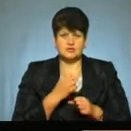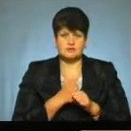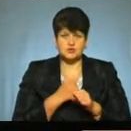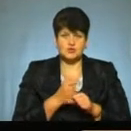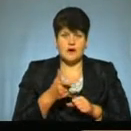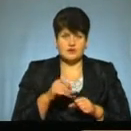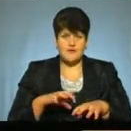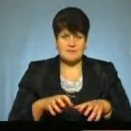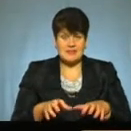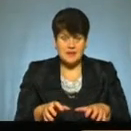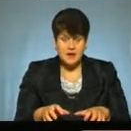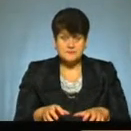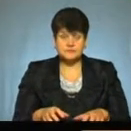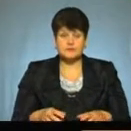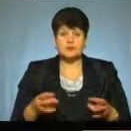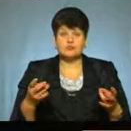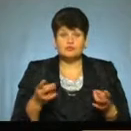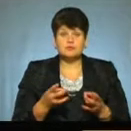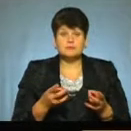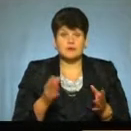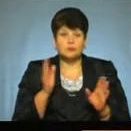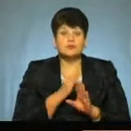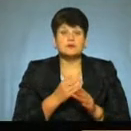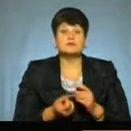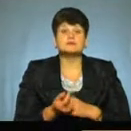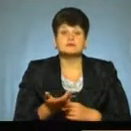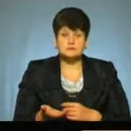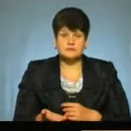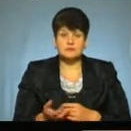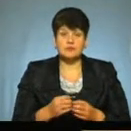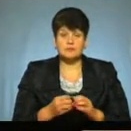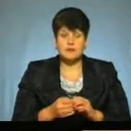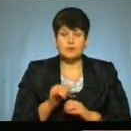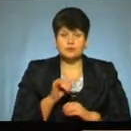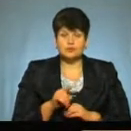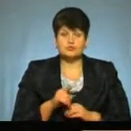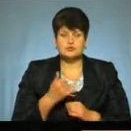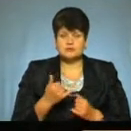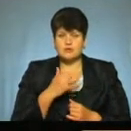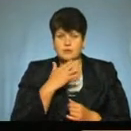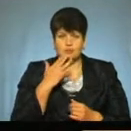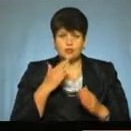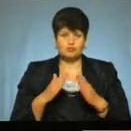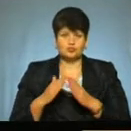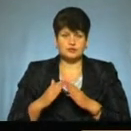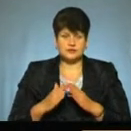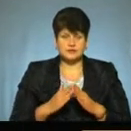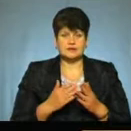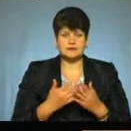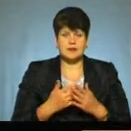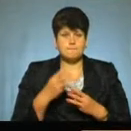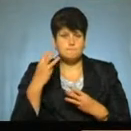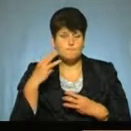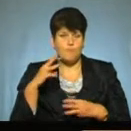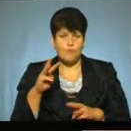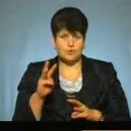плита, значить, потрібно десь приток повітря. Проблема в тому, що зараз в багатьох будинках, ну так скажімо, модно